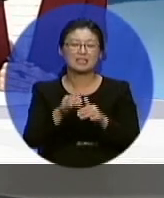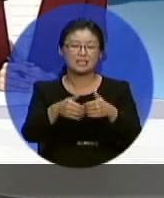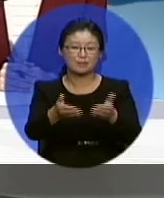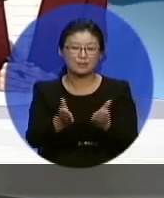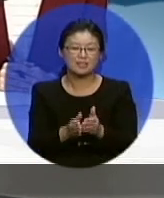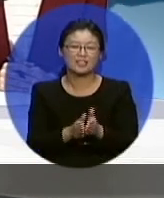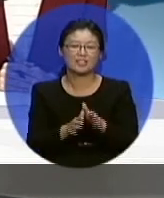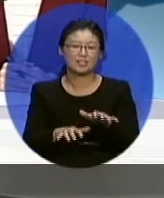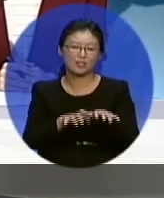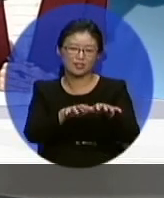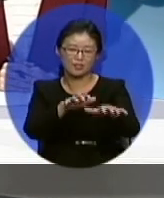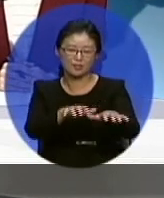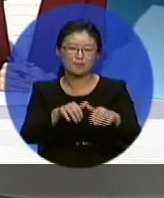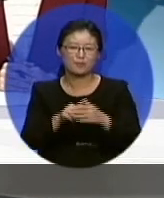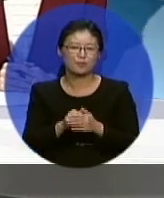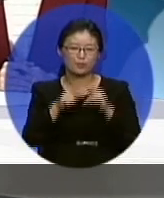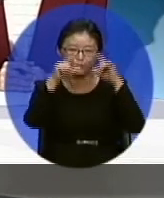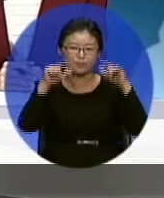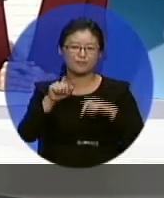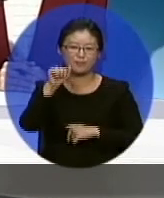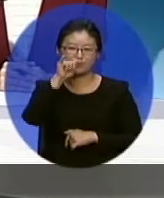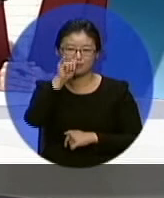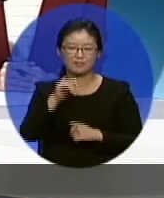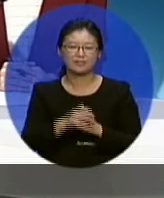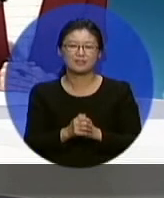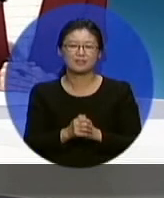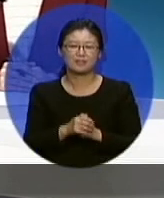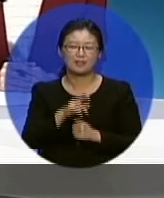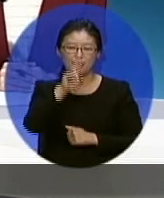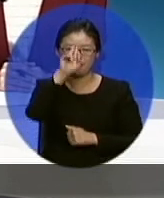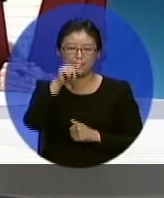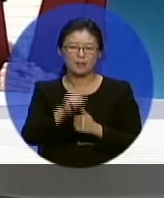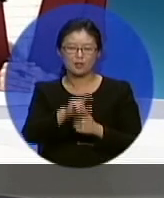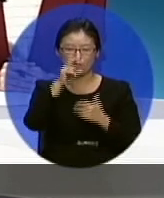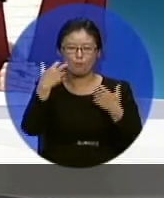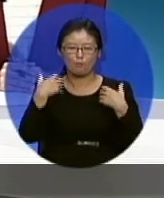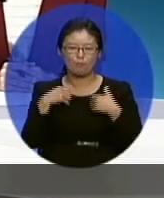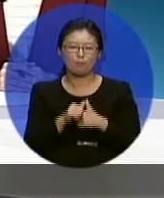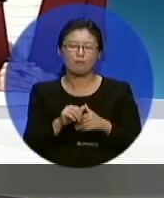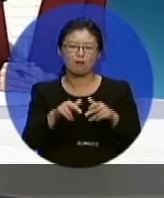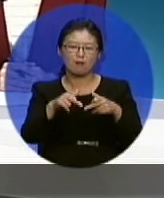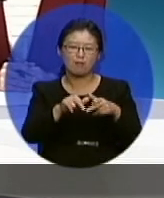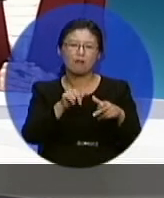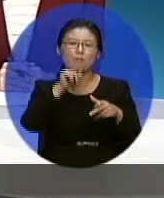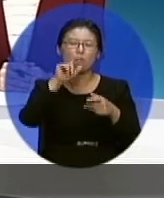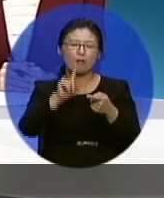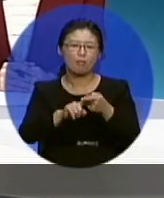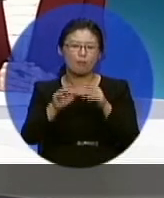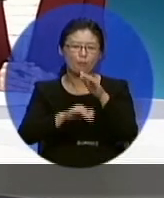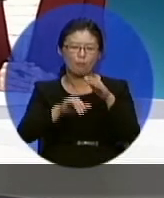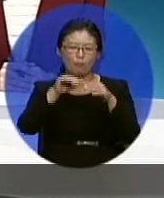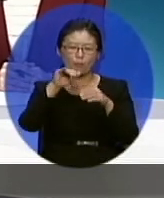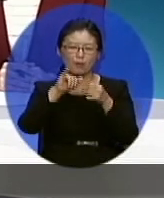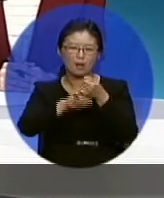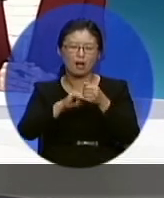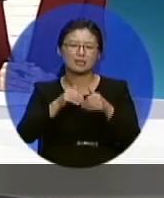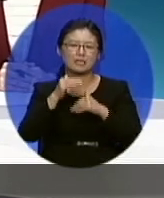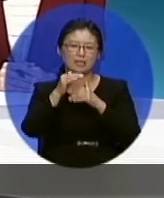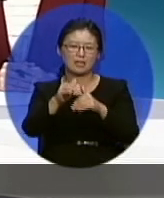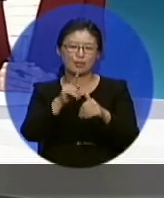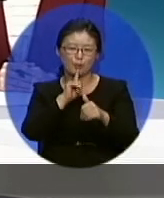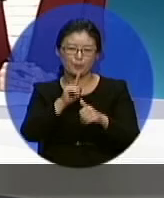시가 행진하며 투쟁대회를 열었습니다. 특히 박근혜 정부가 장애 빈곤에 대한 대선 공약을 이행해야 한다고